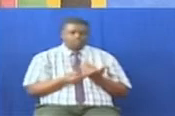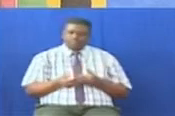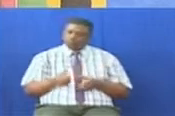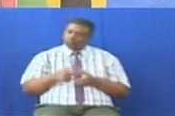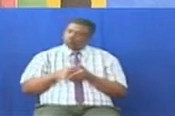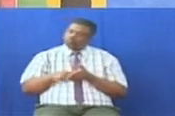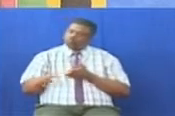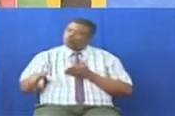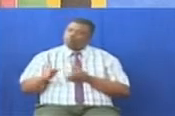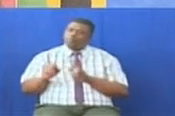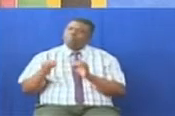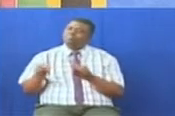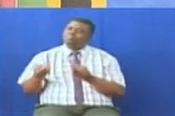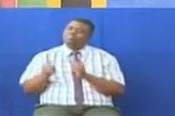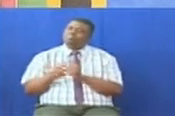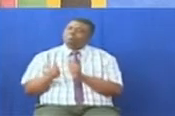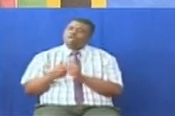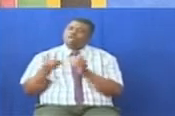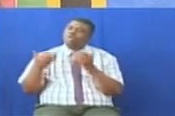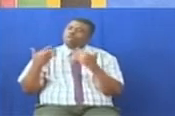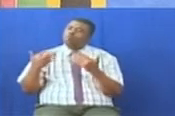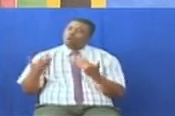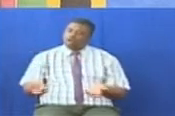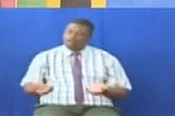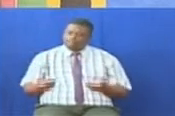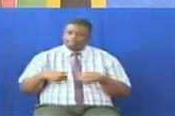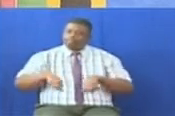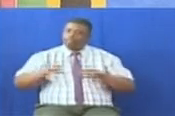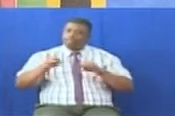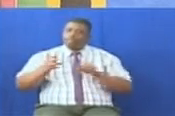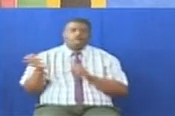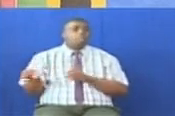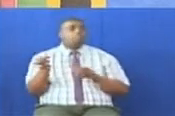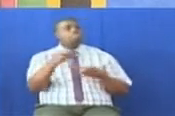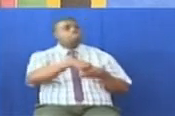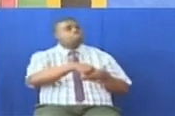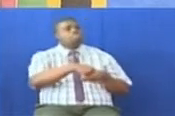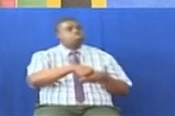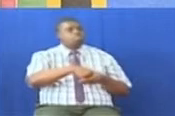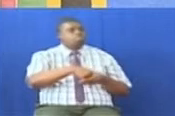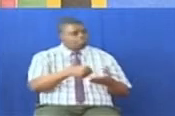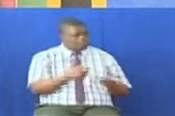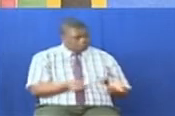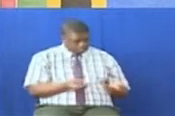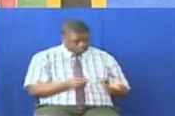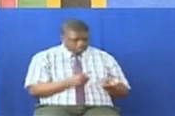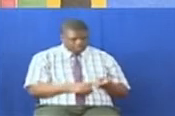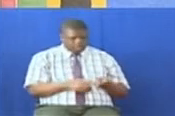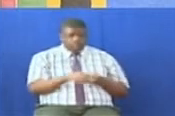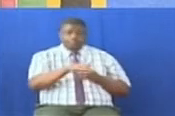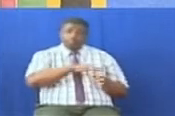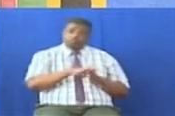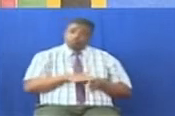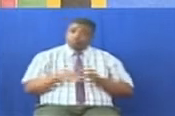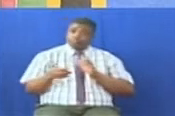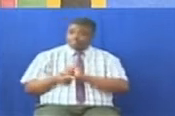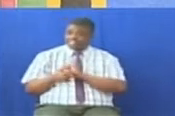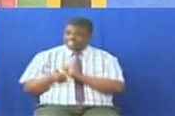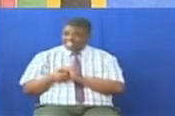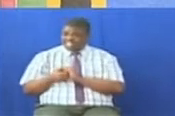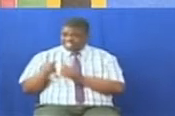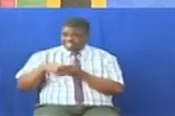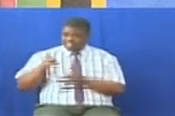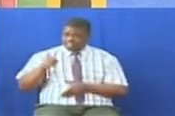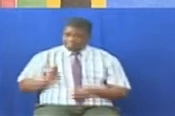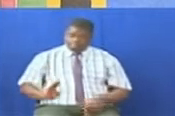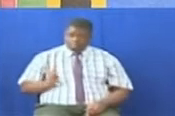Unanunuaje bidhaa hewa ambazo hukuzipeleka kwenye mamlaka husika au kwenye eneo husika? Lakini pia kuna matumizi ya bidhaa ya thamani ya shilingi